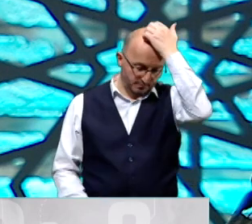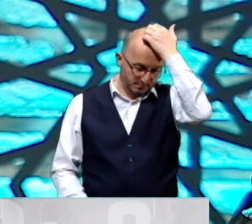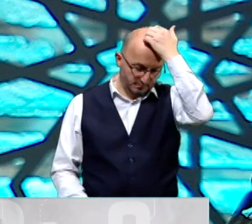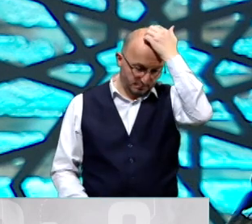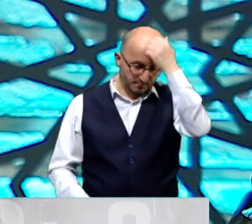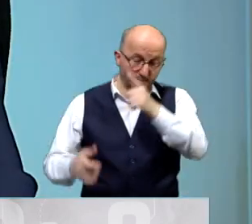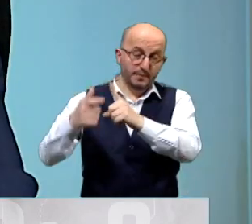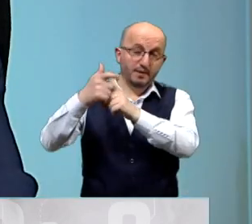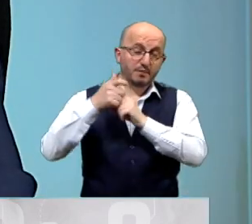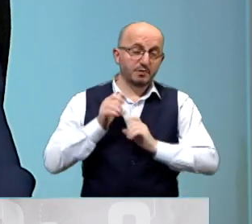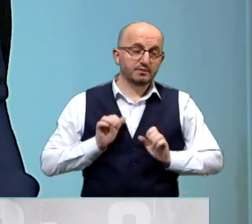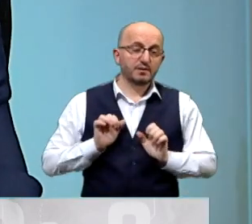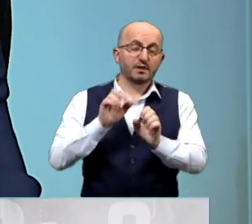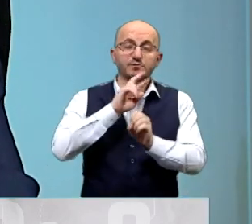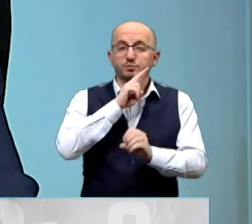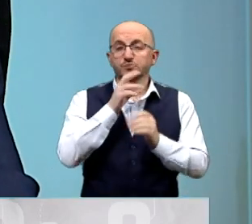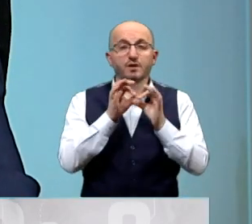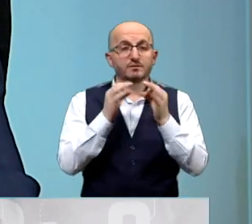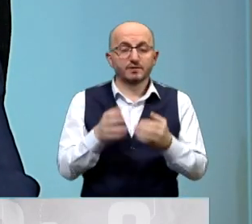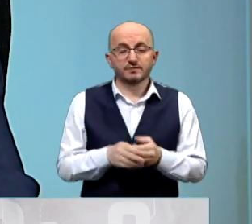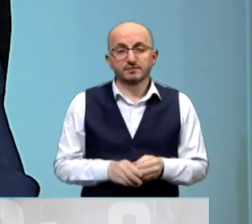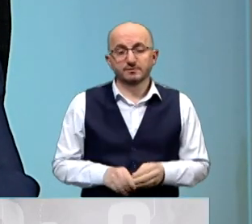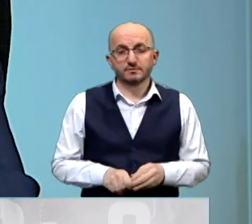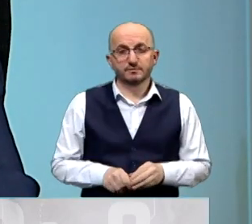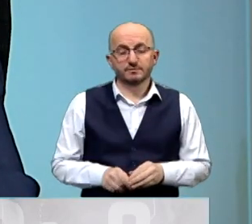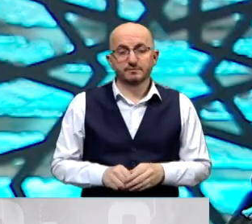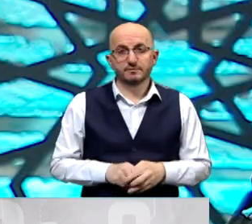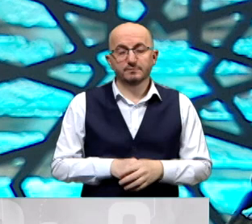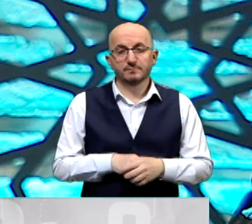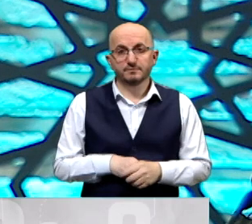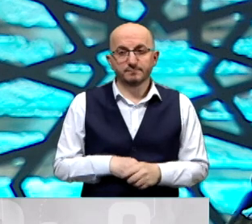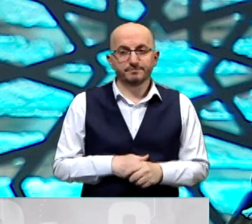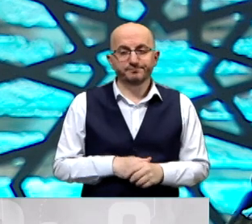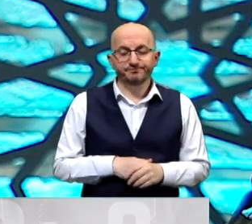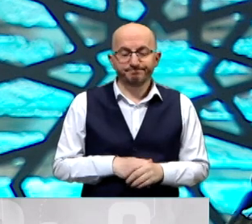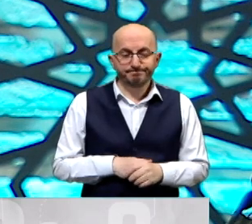emanete ihanetin günahı nedir hocam bir izah etse bu konuyu biz de bir öğrensek